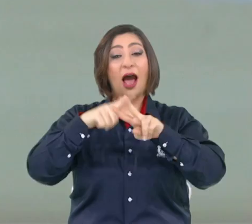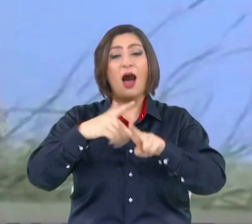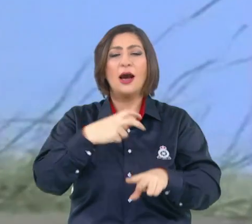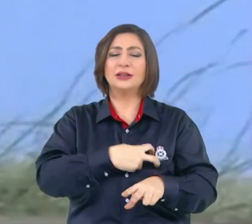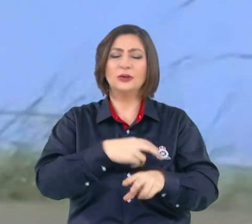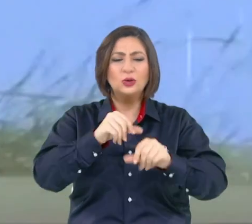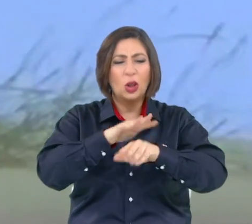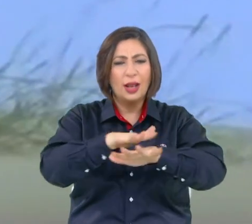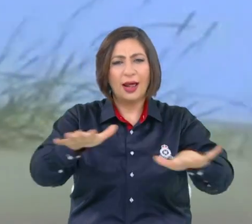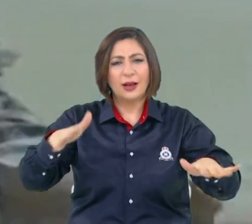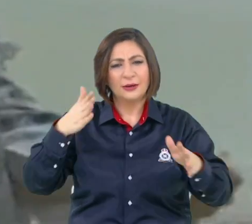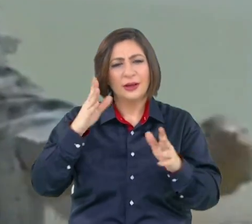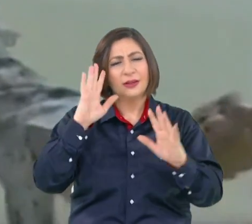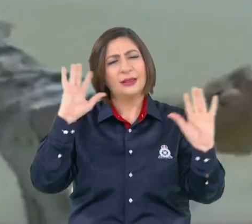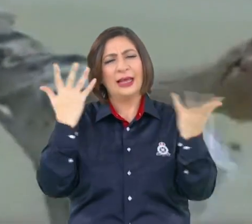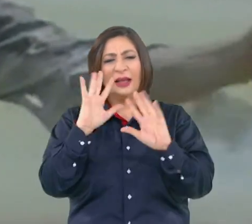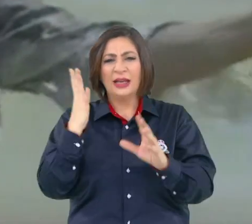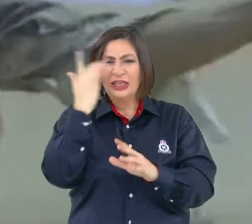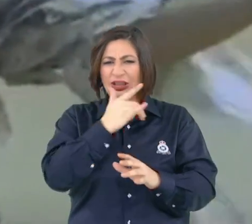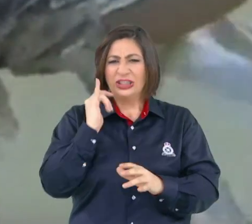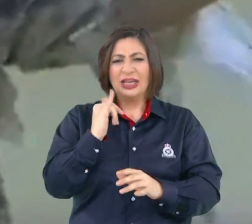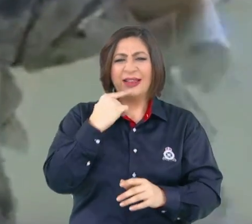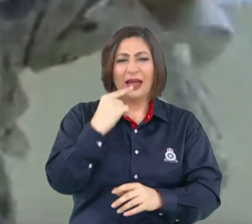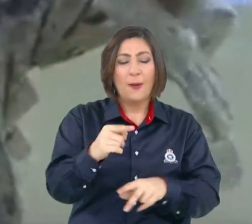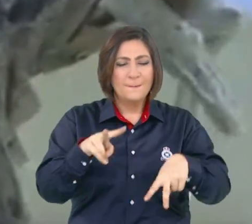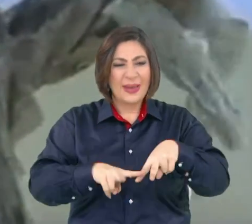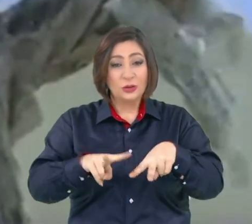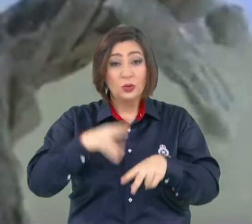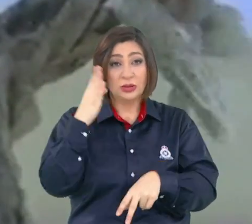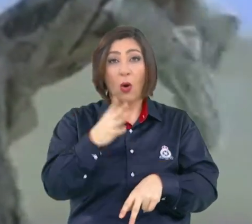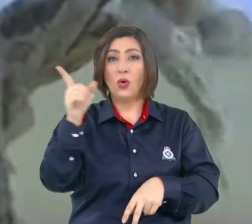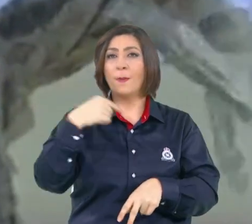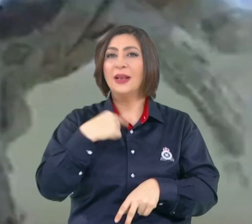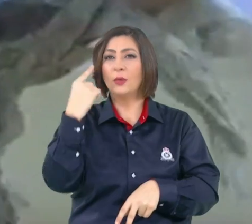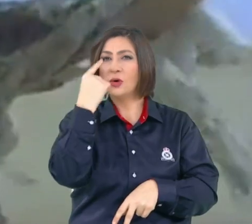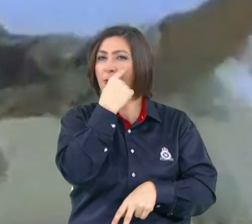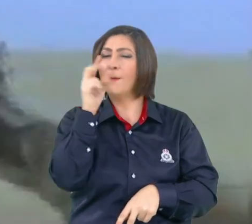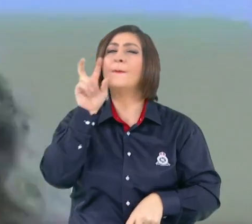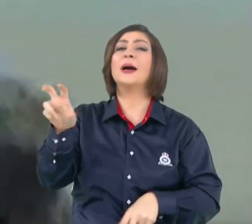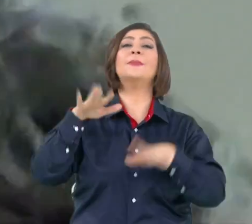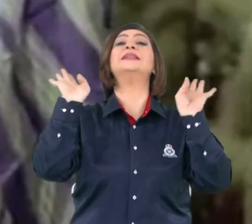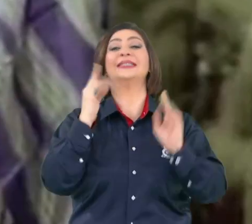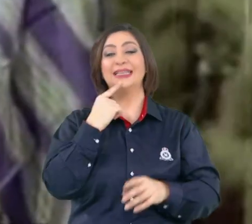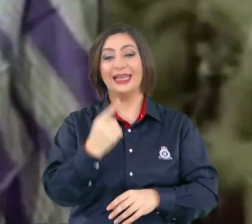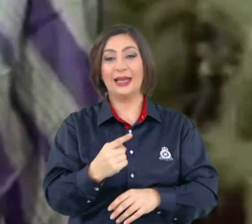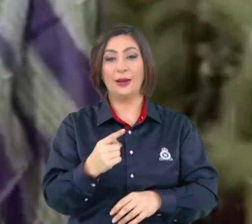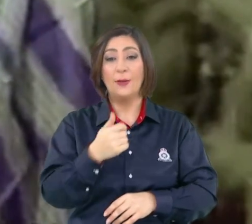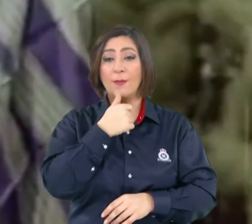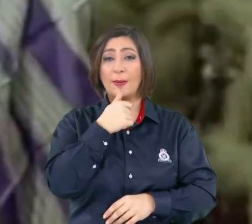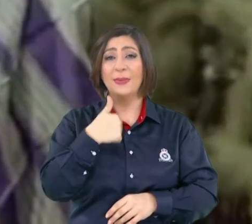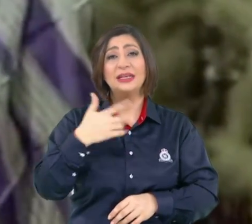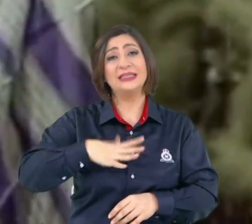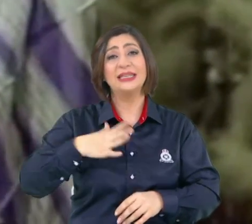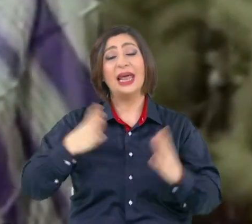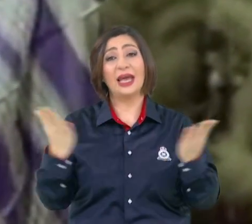düştü, divane oldu. Leyla çirkin dediler. Mecnunsa ona benim gözlerimle bakmadınız ki dedi. Babam beni